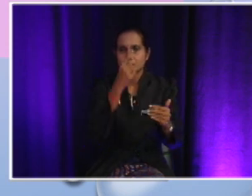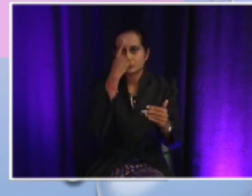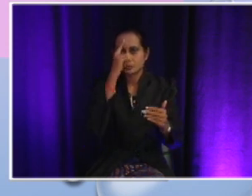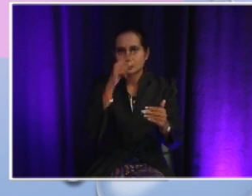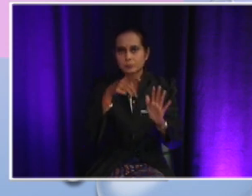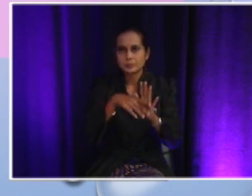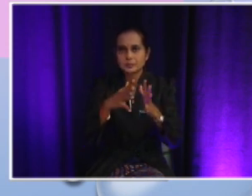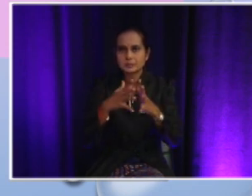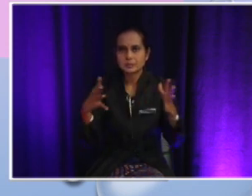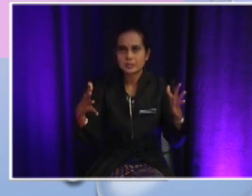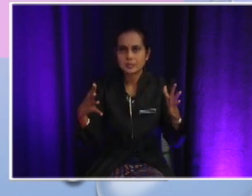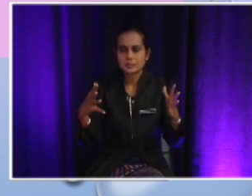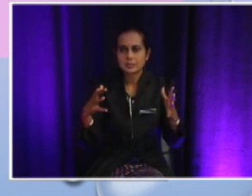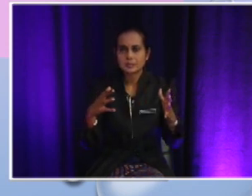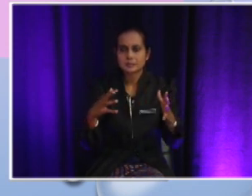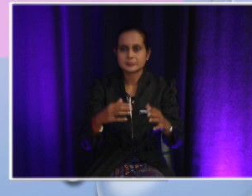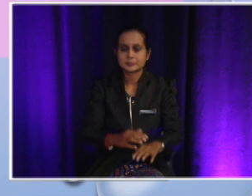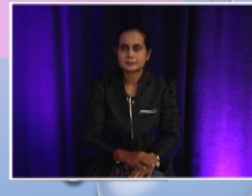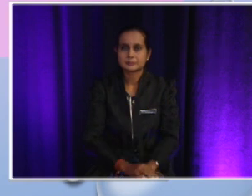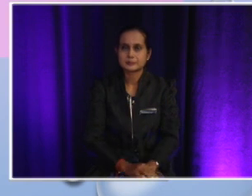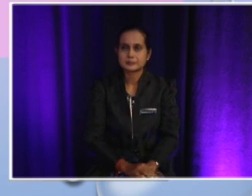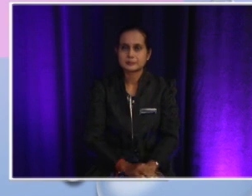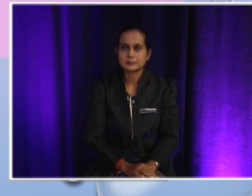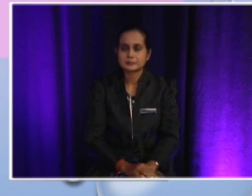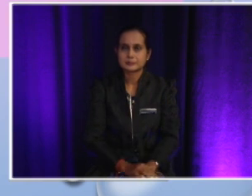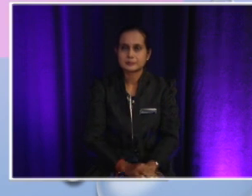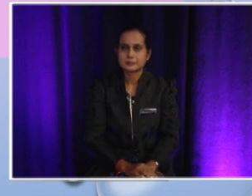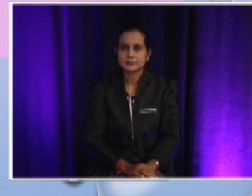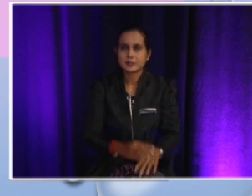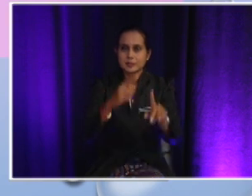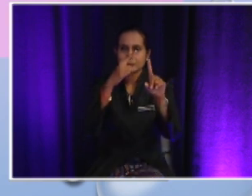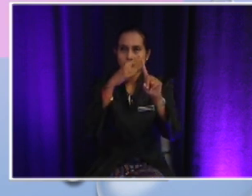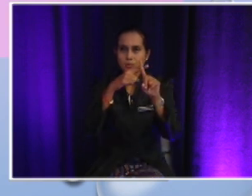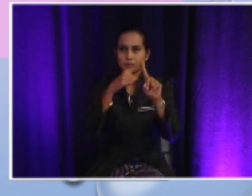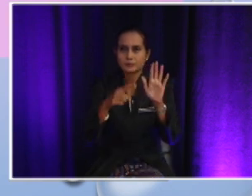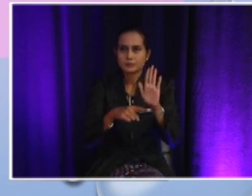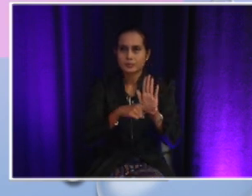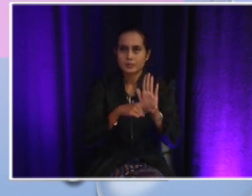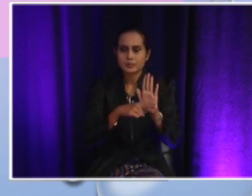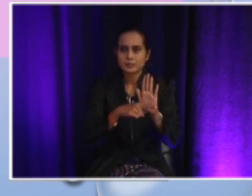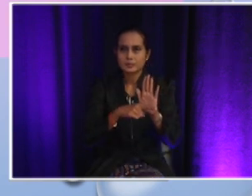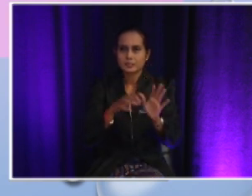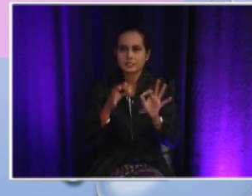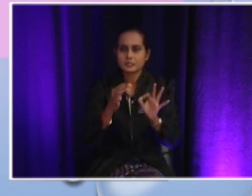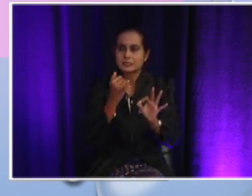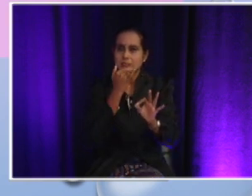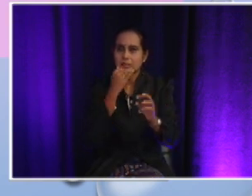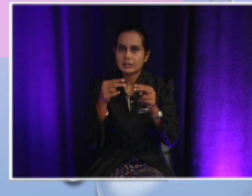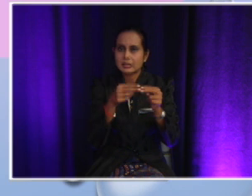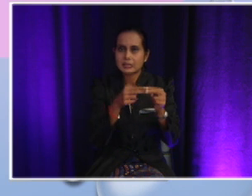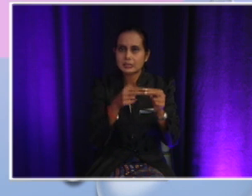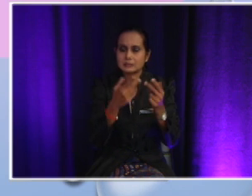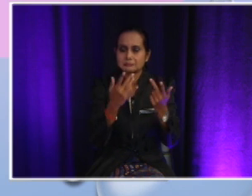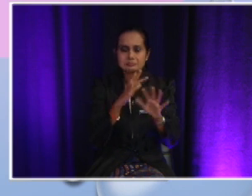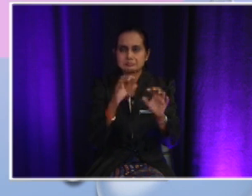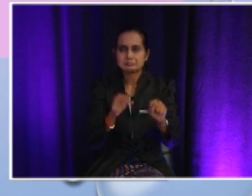pembesar ni. Ataupun pembas ni, pembas dia ada polariti ni, positif, negatif. Ini kalau tersalah sambung pun kadang tak boleh juga kan. Okey,